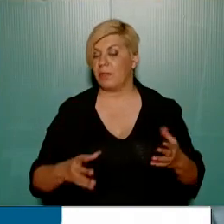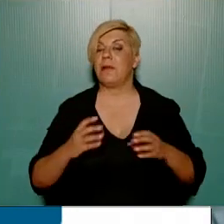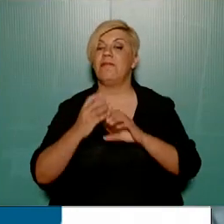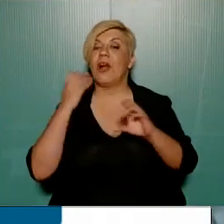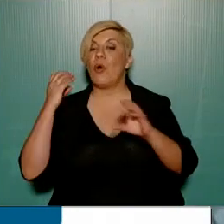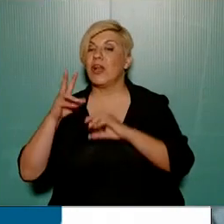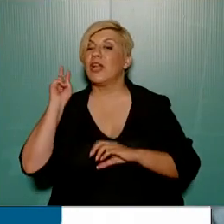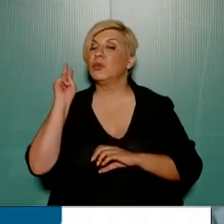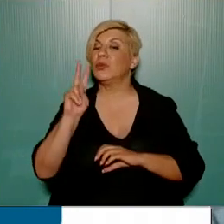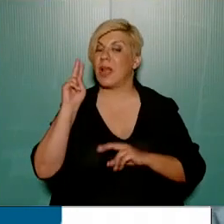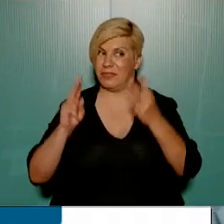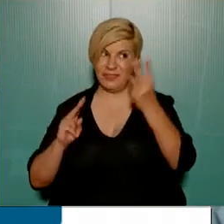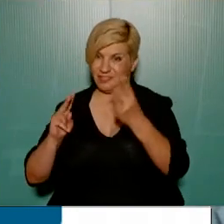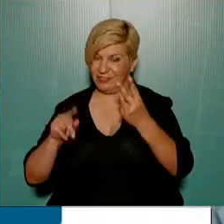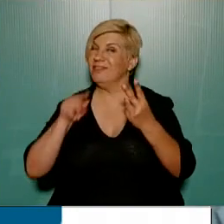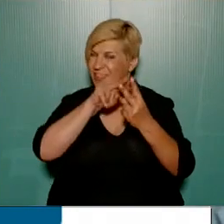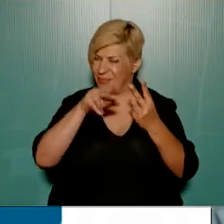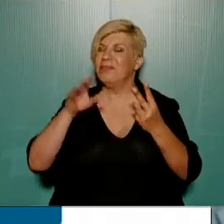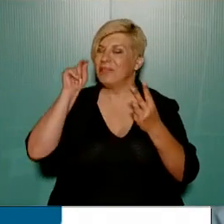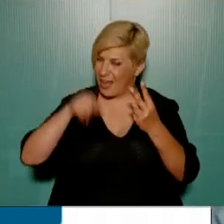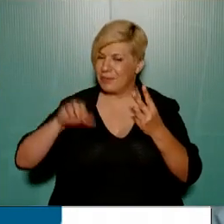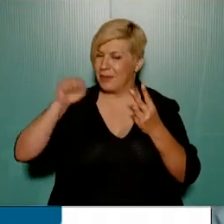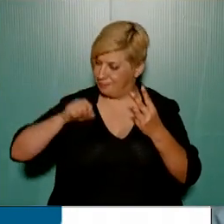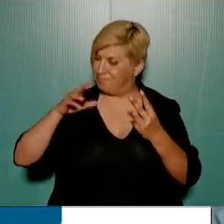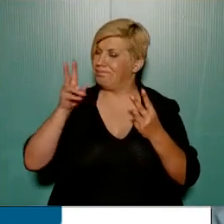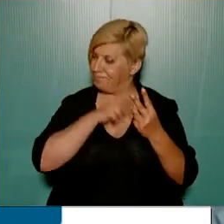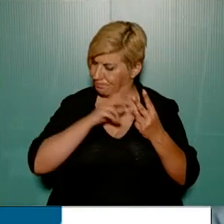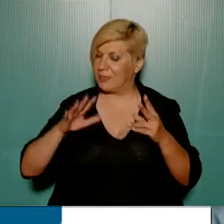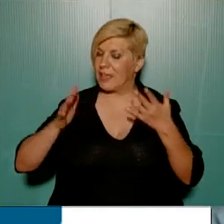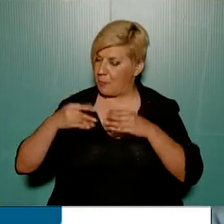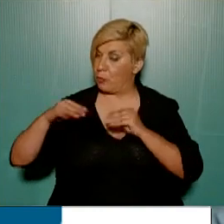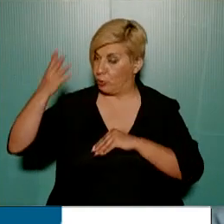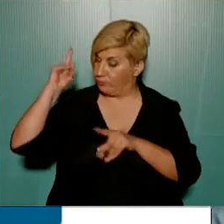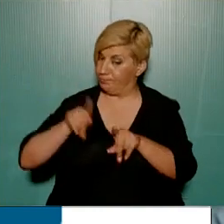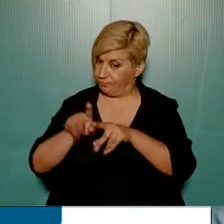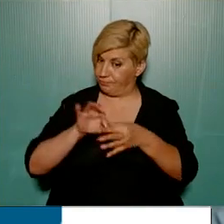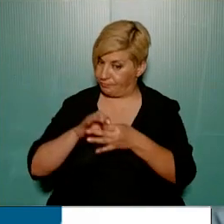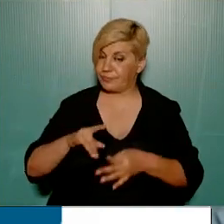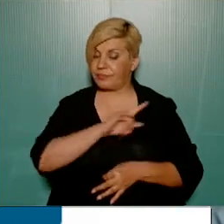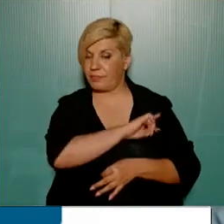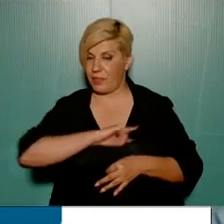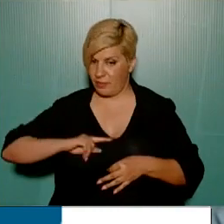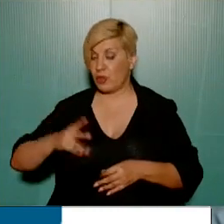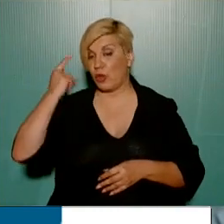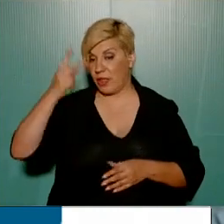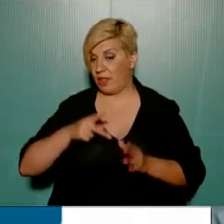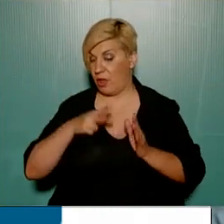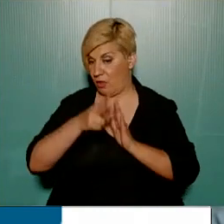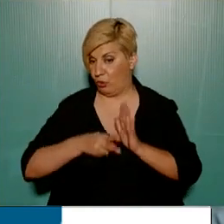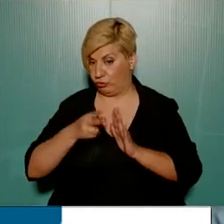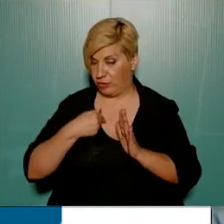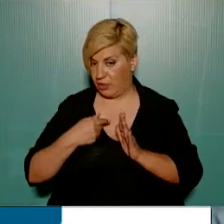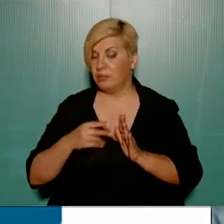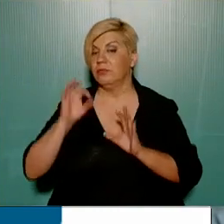τραμ. Όντως, είχαμε συνεργαστεί με τον κύριο Τρεμόπουλο τότε, σαν διευθυντής της ΓΕΟΣΕ, στην οποία